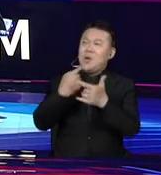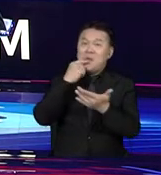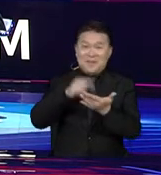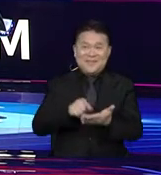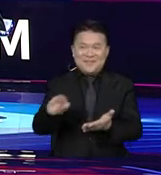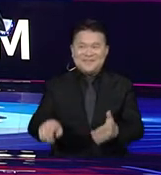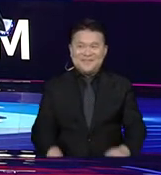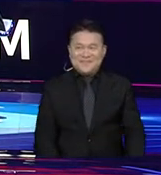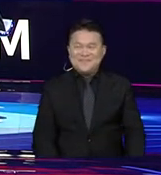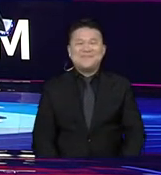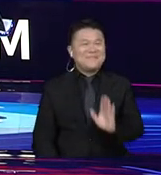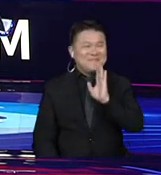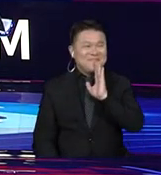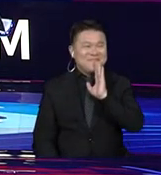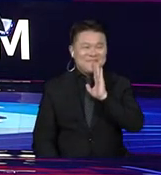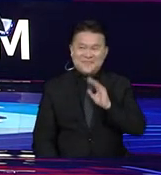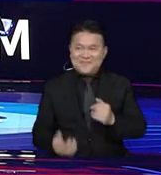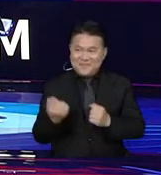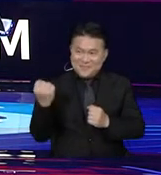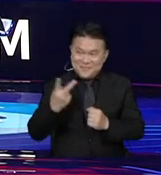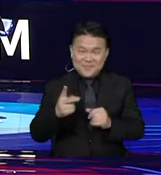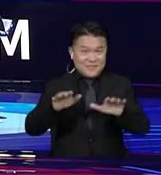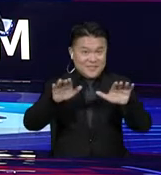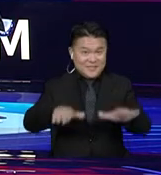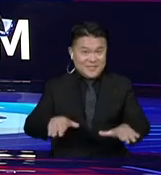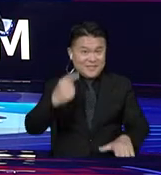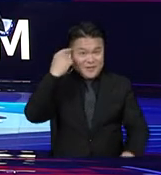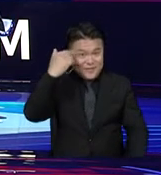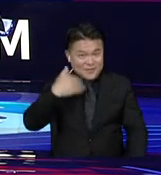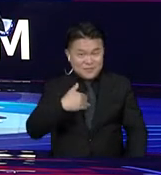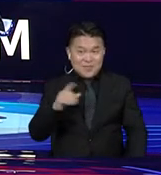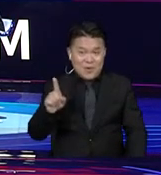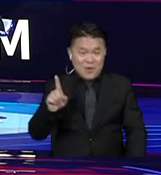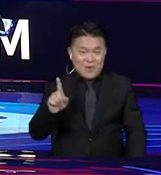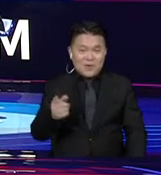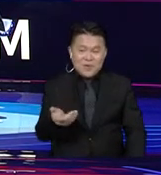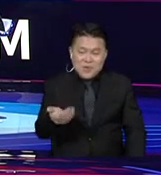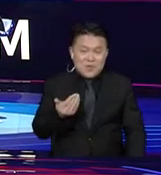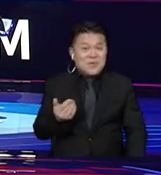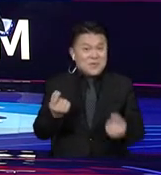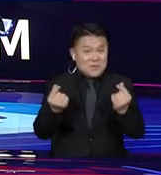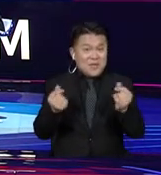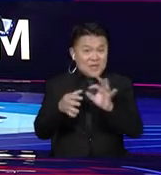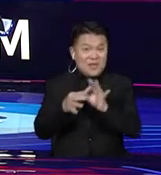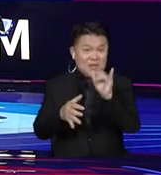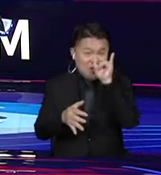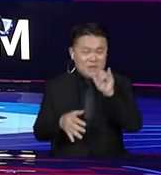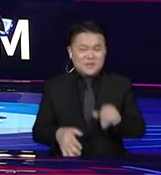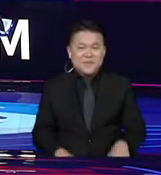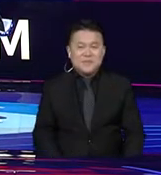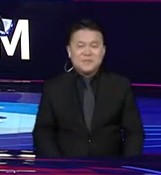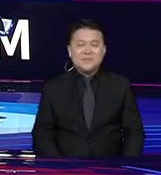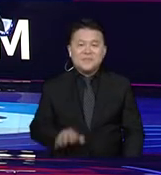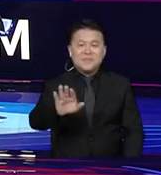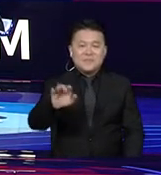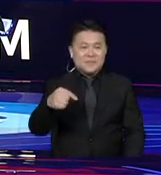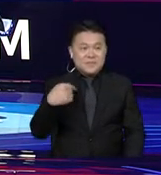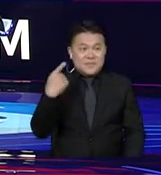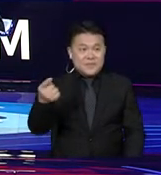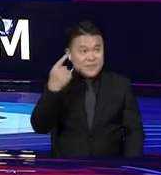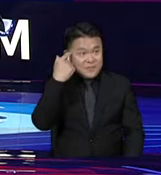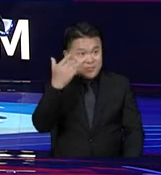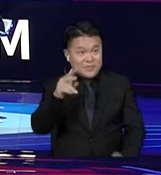쉬웠던 것 같습니다. 네. 네, 마찬가지로 이번 질문도 앞선 질문과 좀 연결이 되는 것 같은데요. 네. 다음